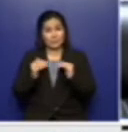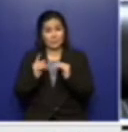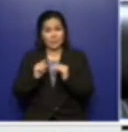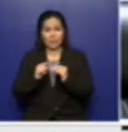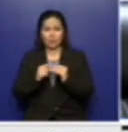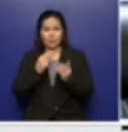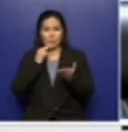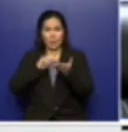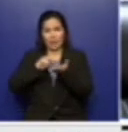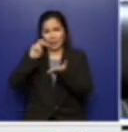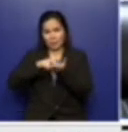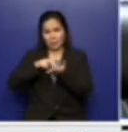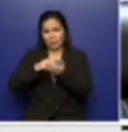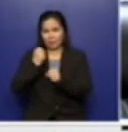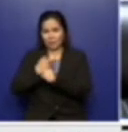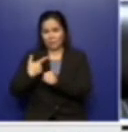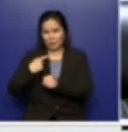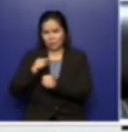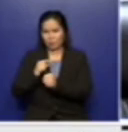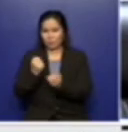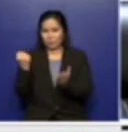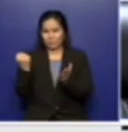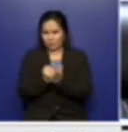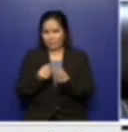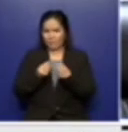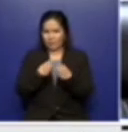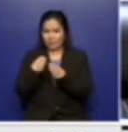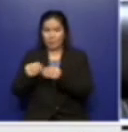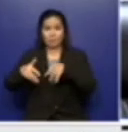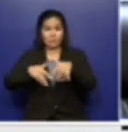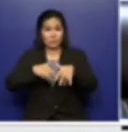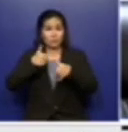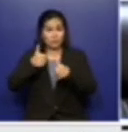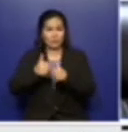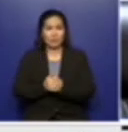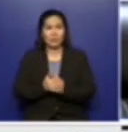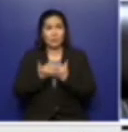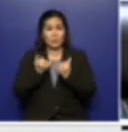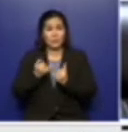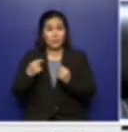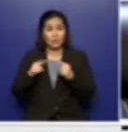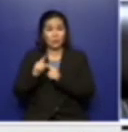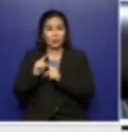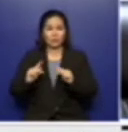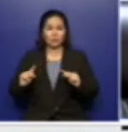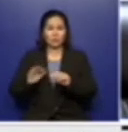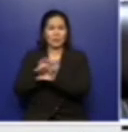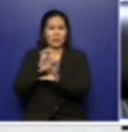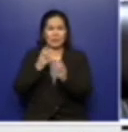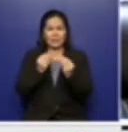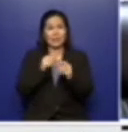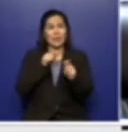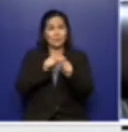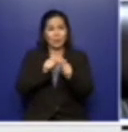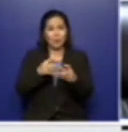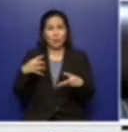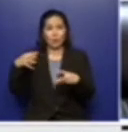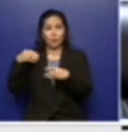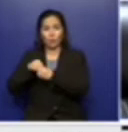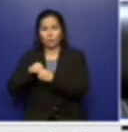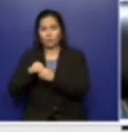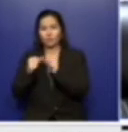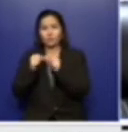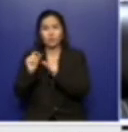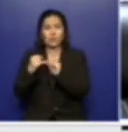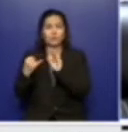องการทำประโยชน์ให้แก่ชาวบ้านวันนี้ท่านรวมสำนักงานที่ดินอำเภอมาอยู่ที่สำนักงานที่ดินจังหวัดมี